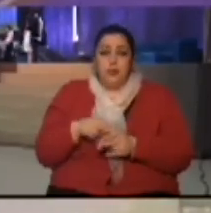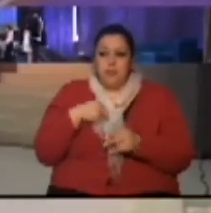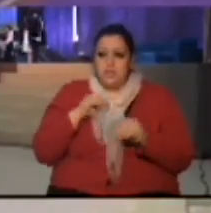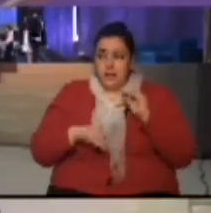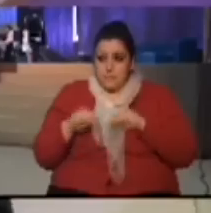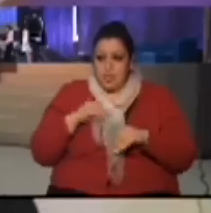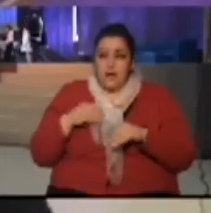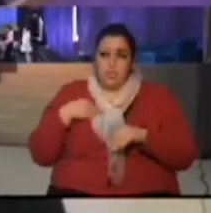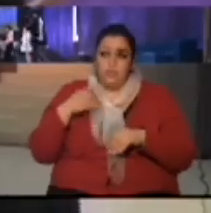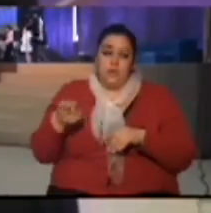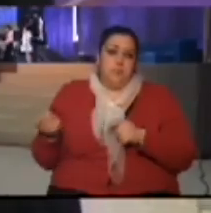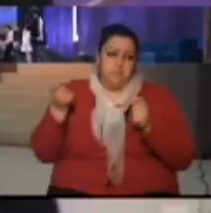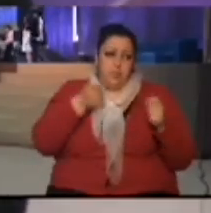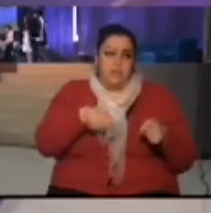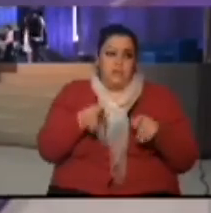քեզ այստեղ։